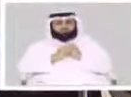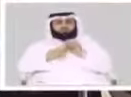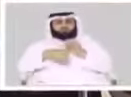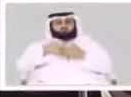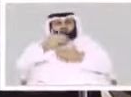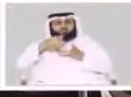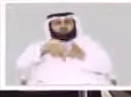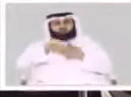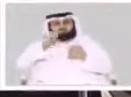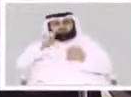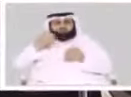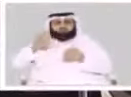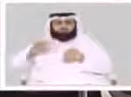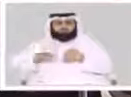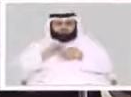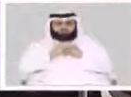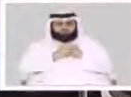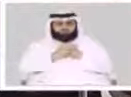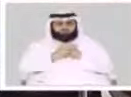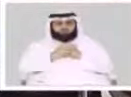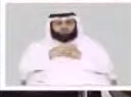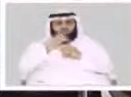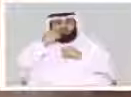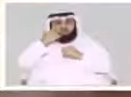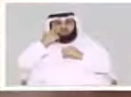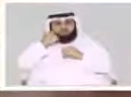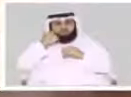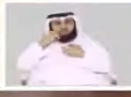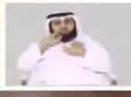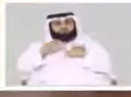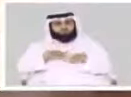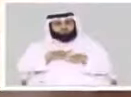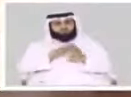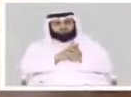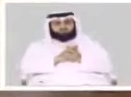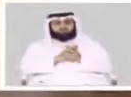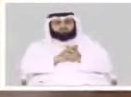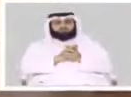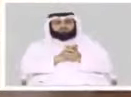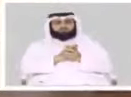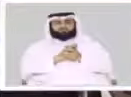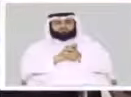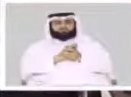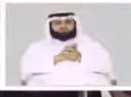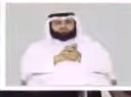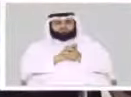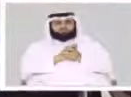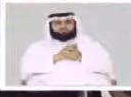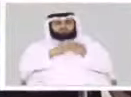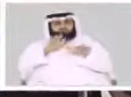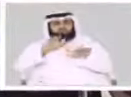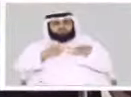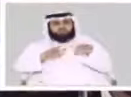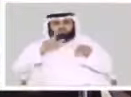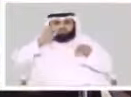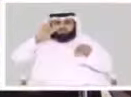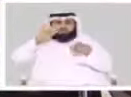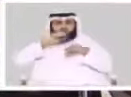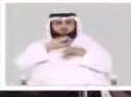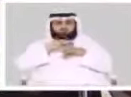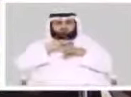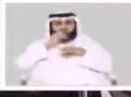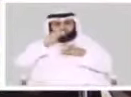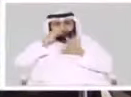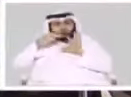منها. نعم. هو في هذه الحياة بينه وبين الله عز وجل